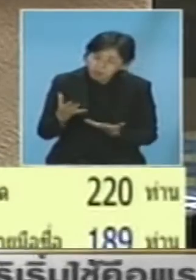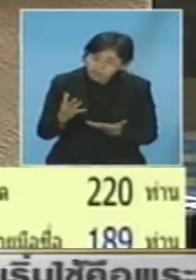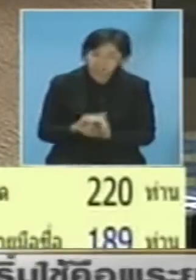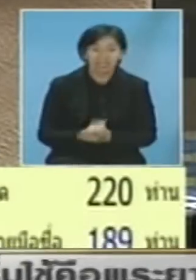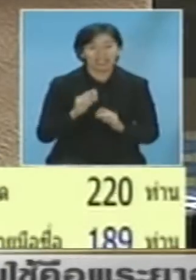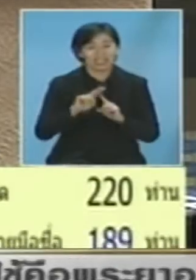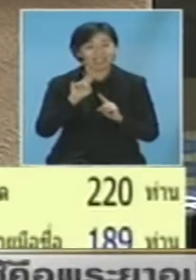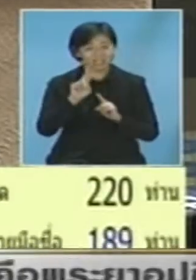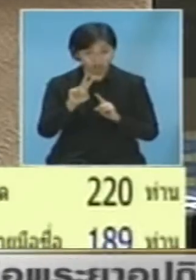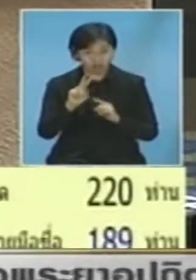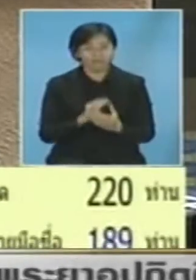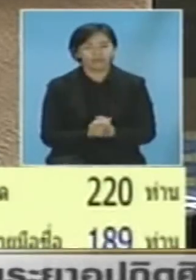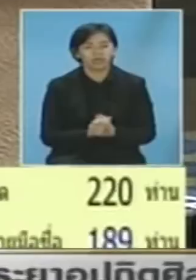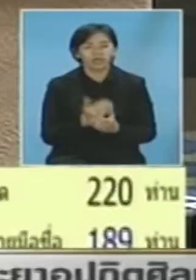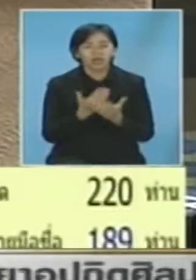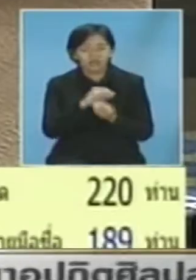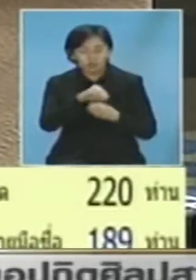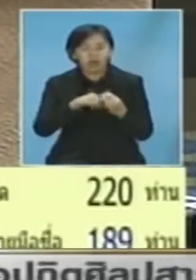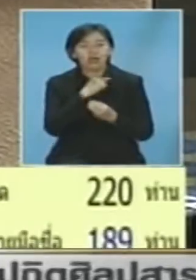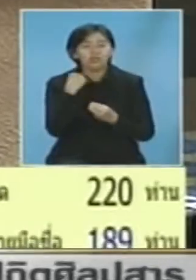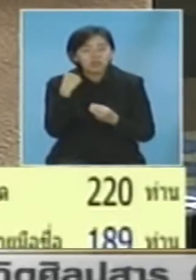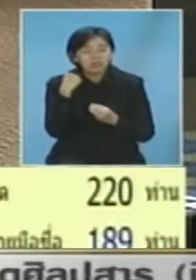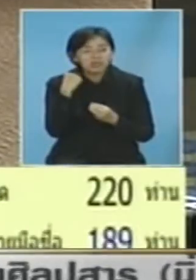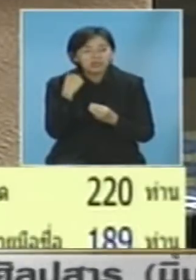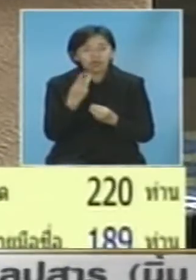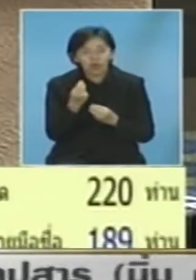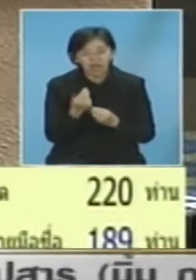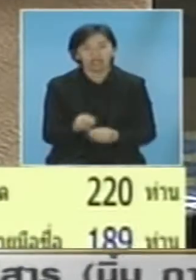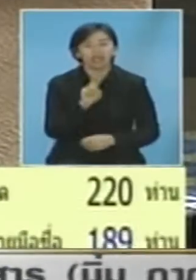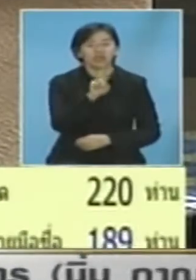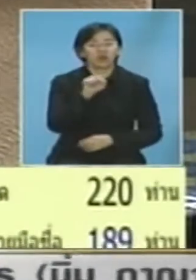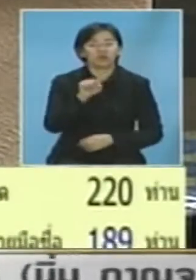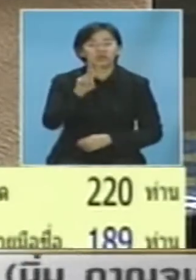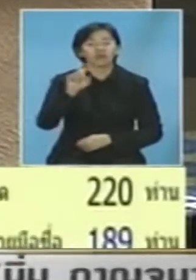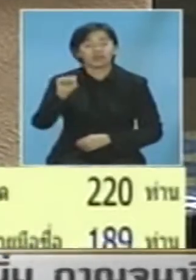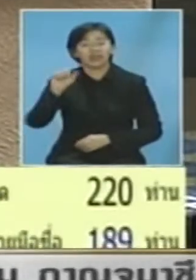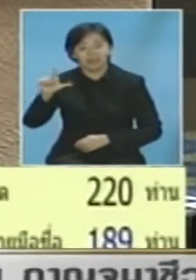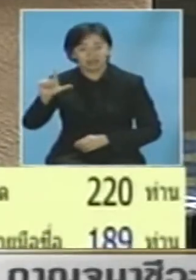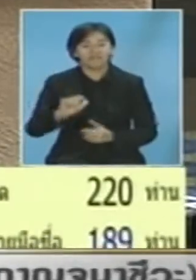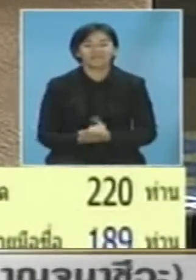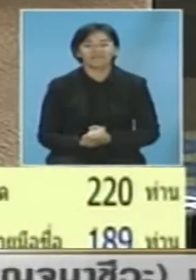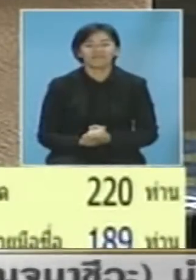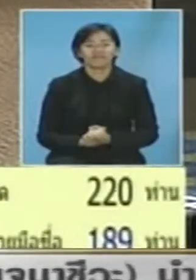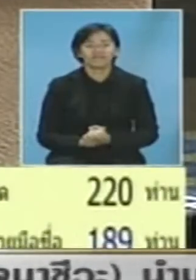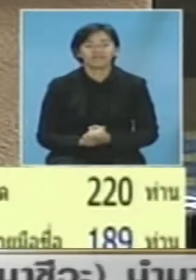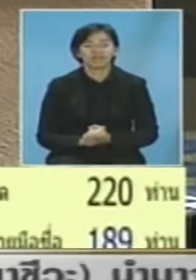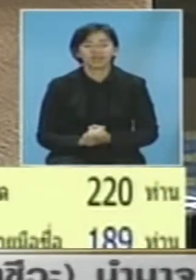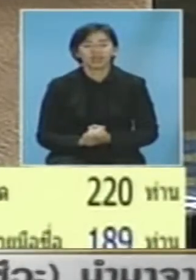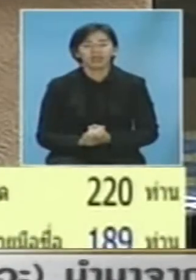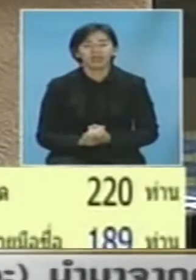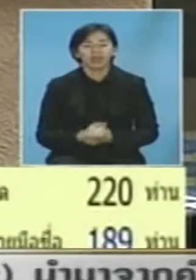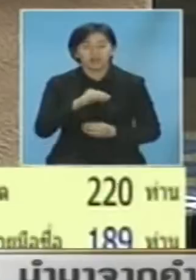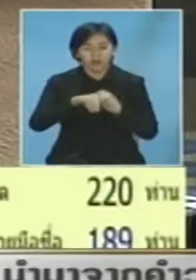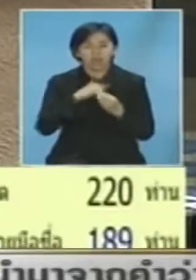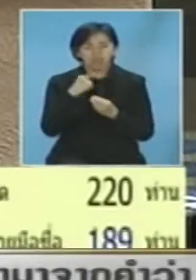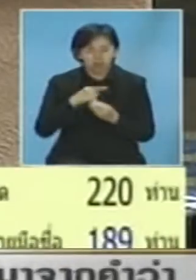ที่สองมีผลขาดทุนสะสม 2.2 แสนล้านบาทซึ่งเป็นผลขาดทุนจ